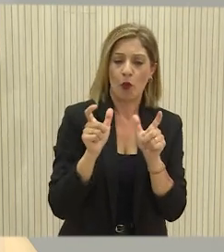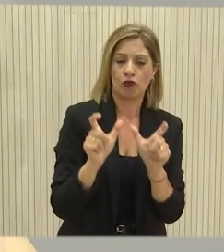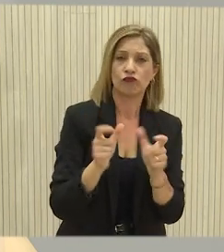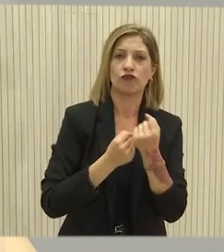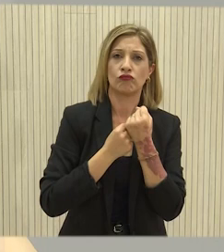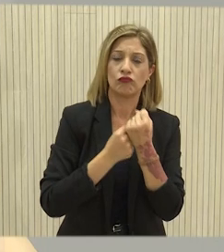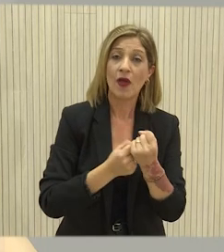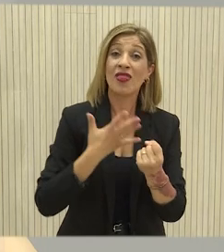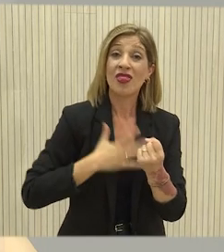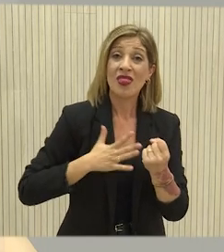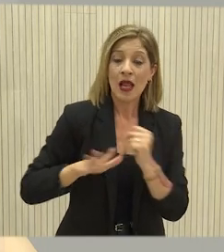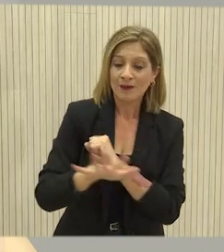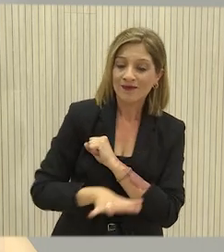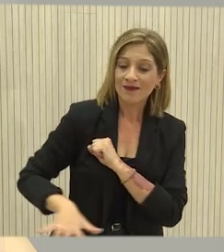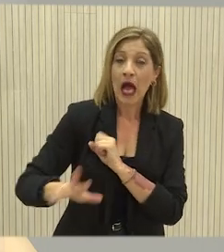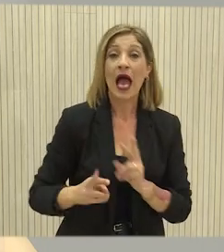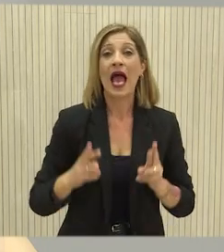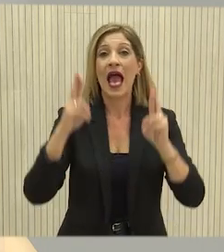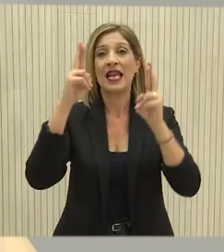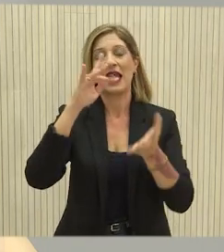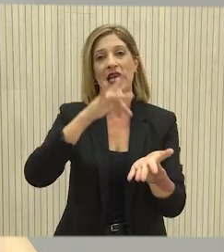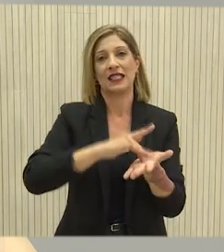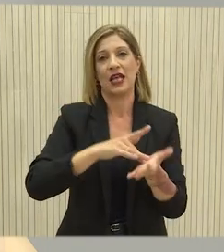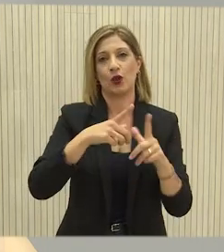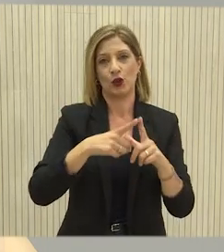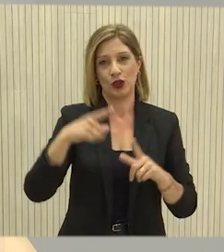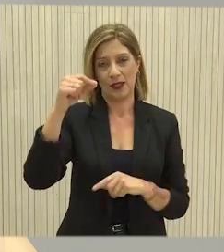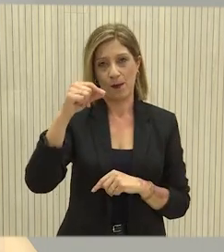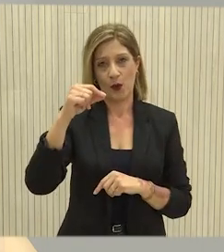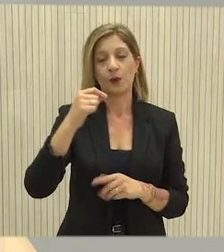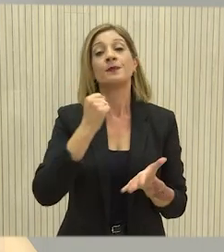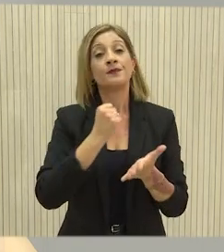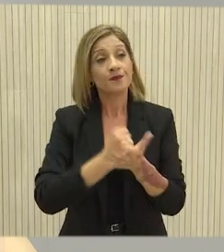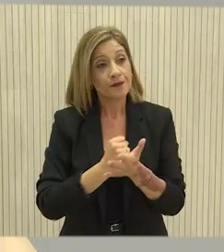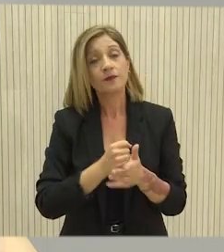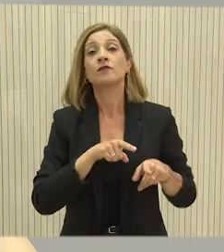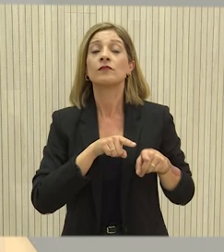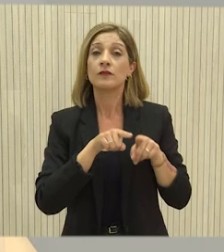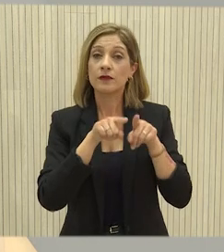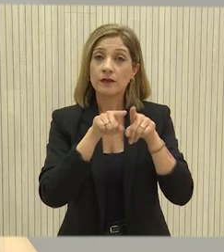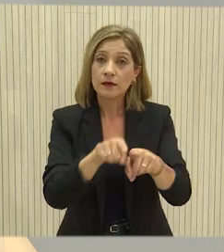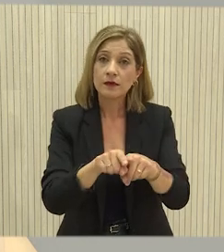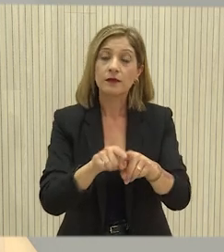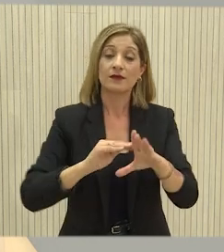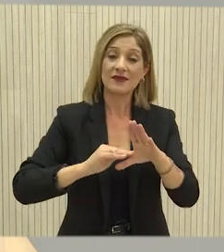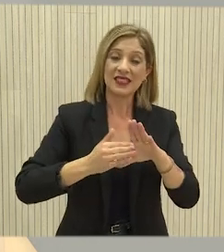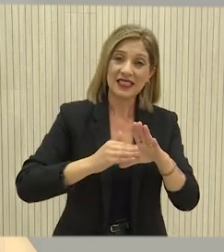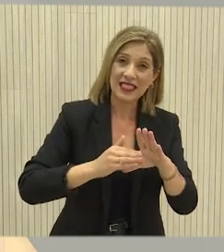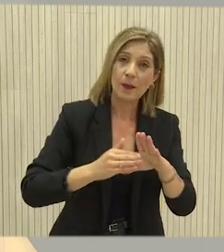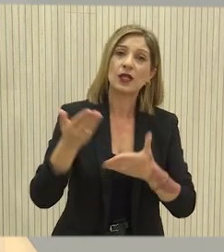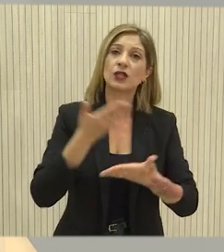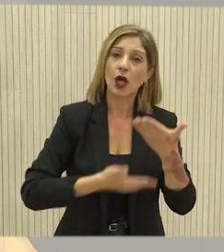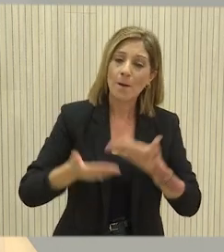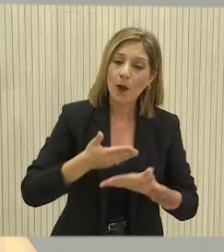έχουν να καταστεί χώρα μας περιφερειακό ενεργειακό κέντρο στην περιοχή της Ανατολικής Μεσογείου και παράλληλα οι τομείς των υπηρεσιών, του